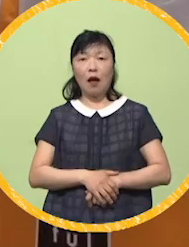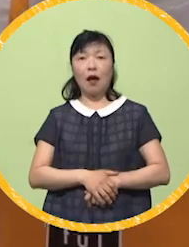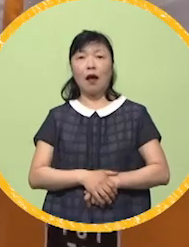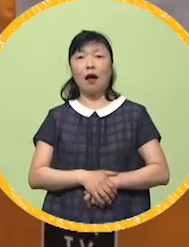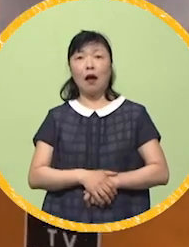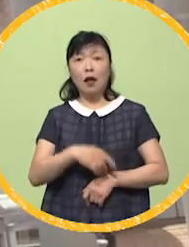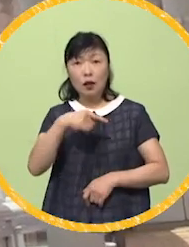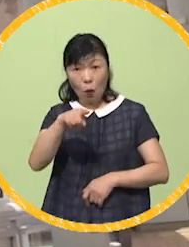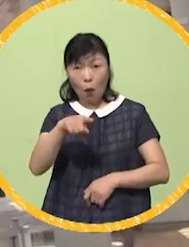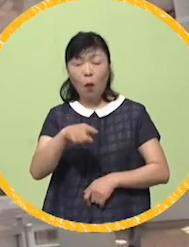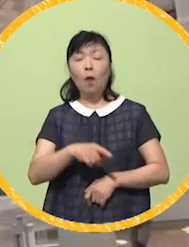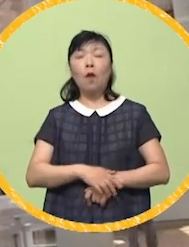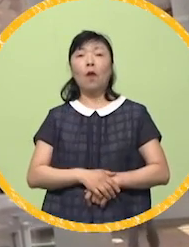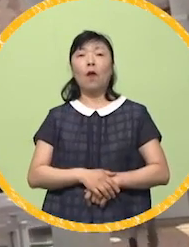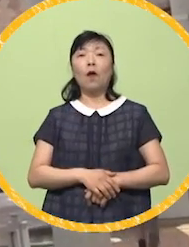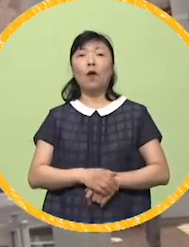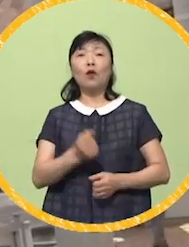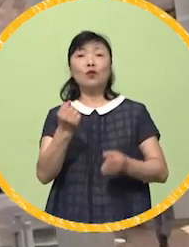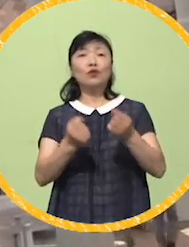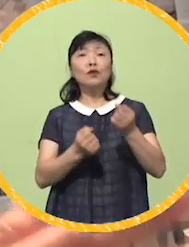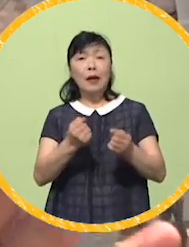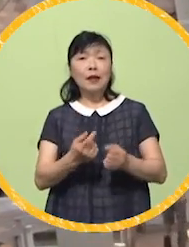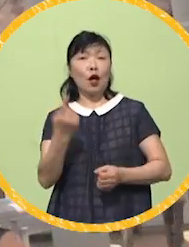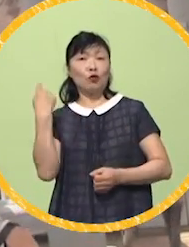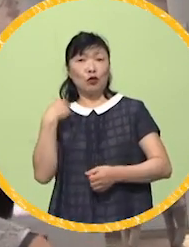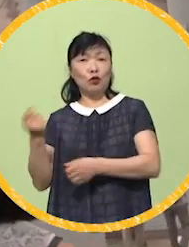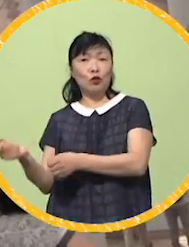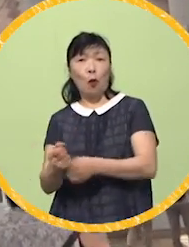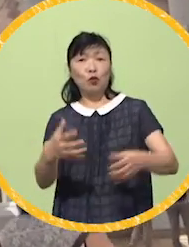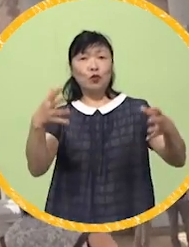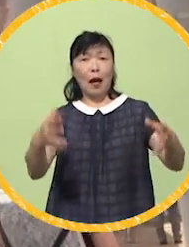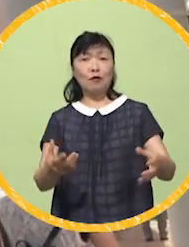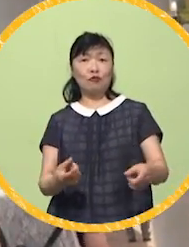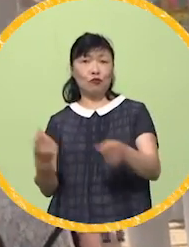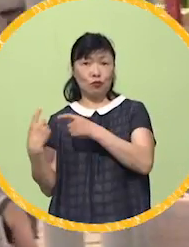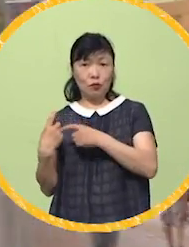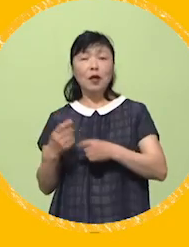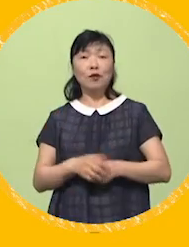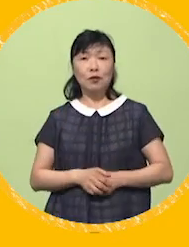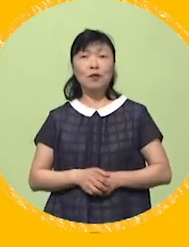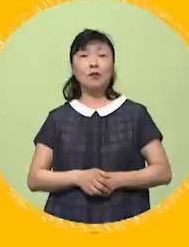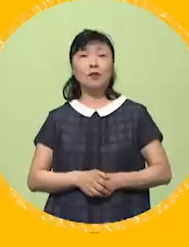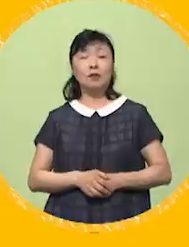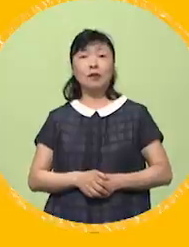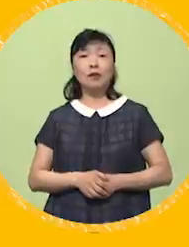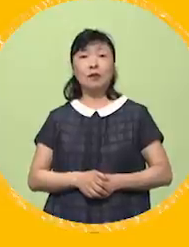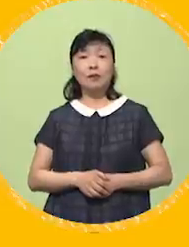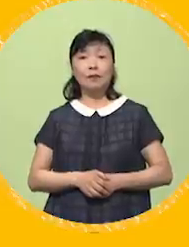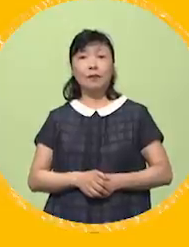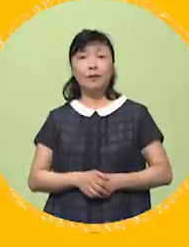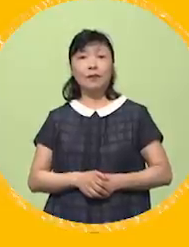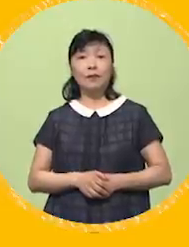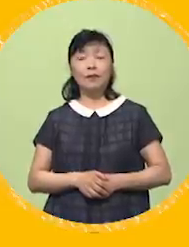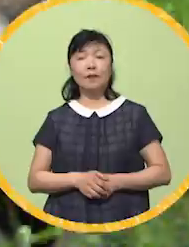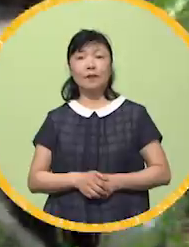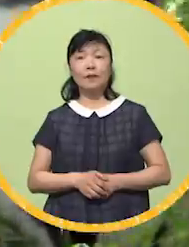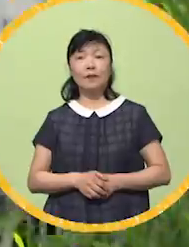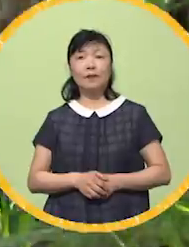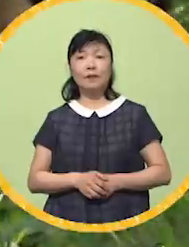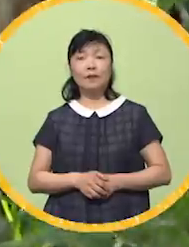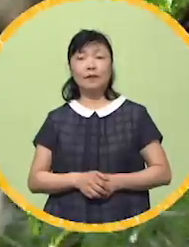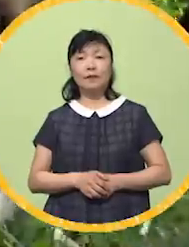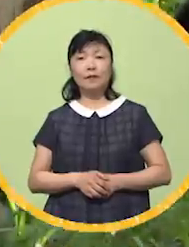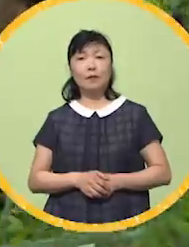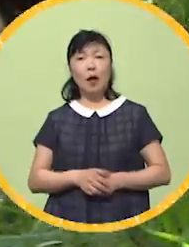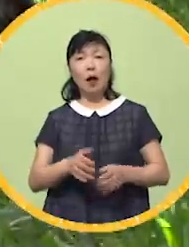ア行こうとして今、は い、やっぱ車だったら後ろにゴルフバッグぐらい積んでるんですよ まあね 欲深い サービ